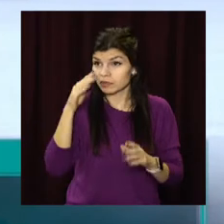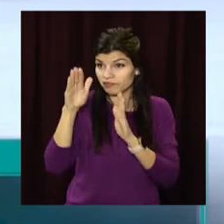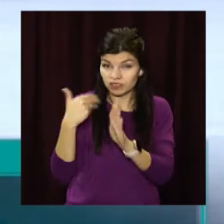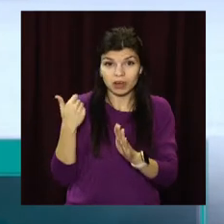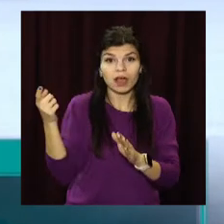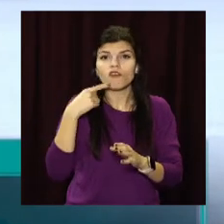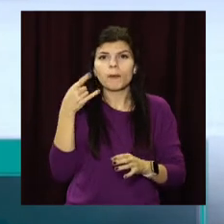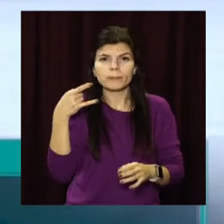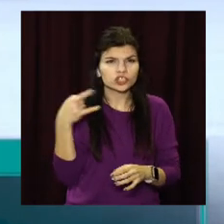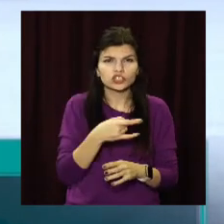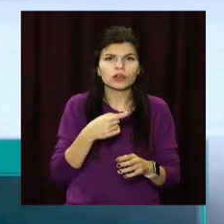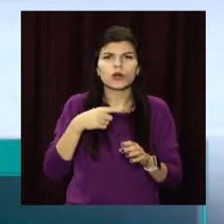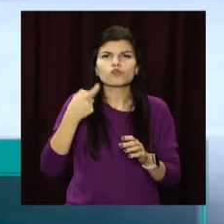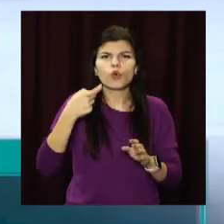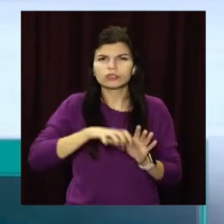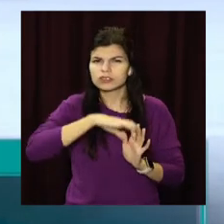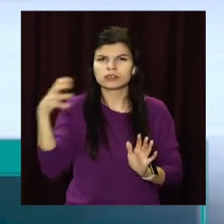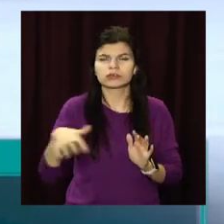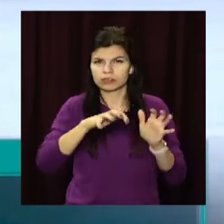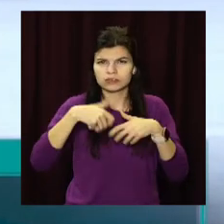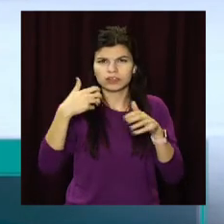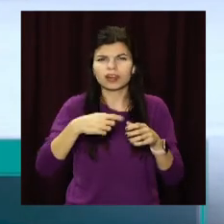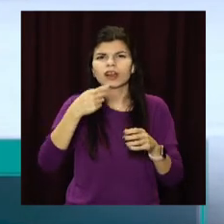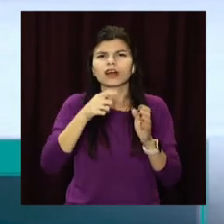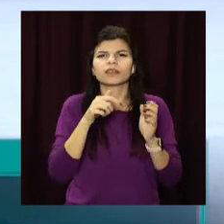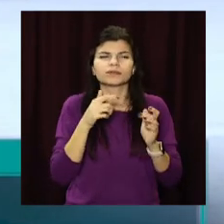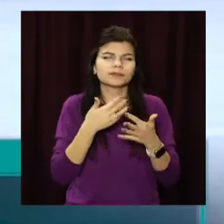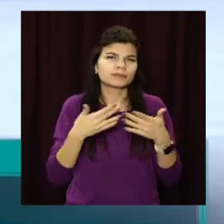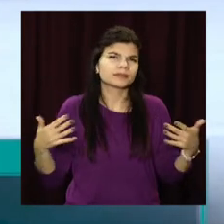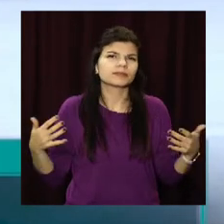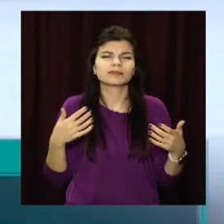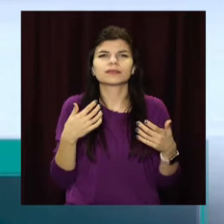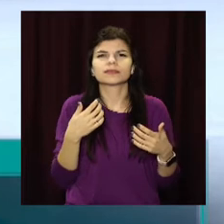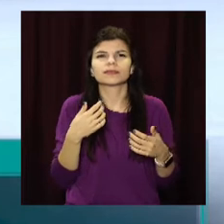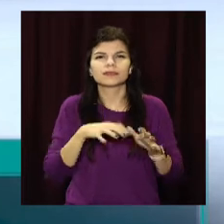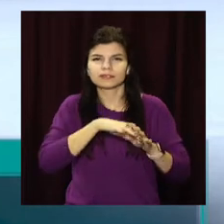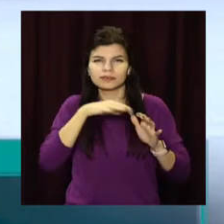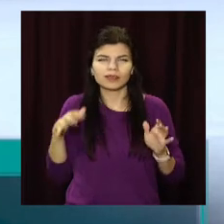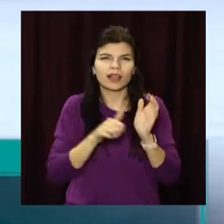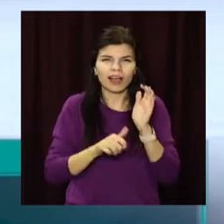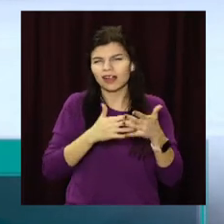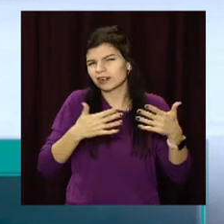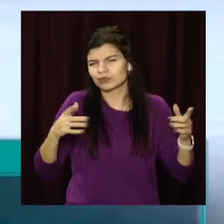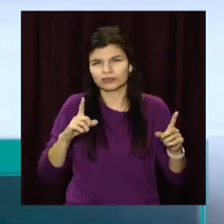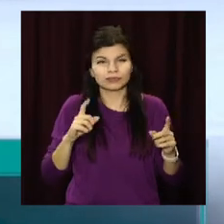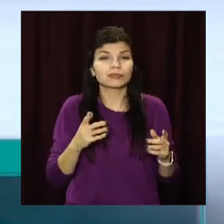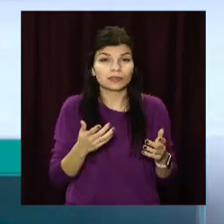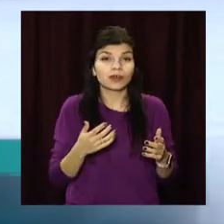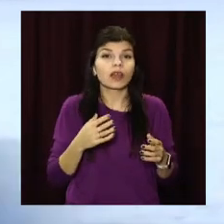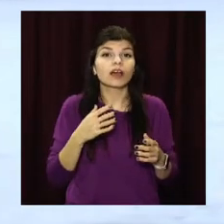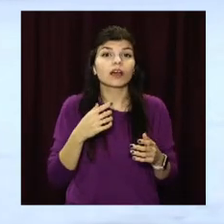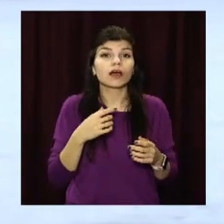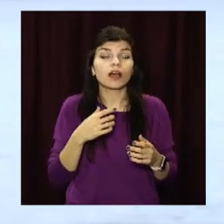кучою мусора і всі ці фекалії, які збиралися тут роками, були вивезені. Так що